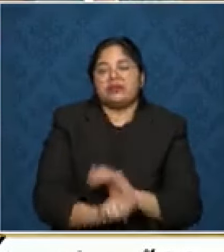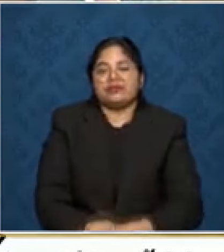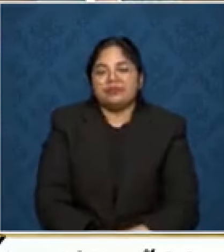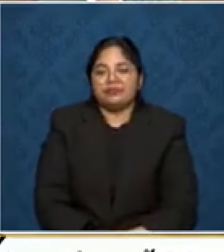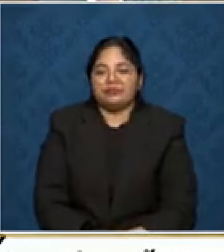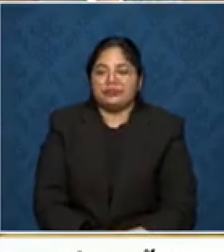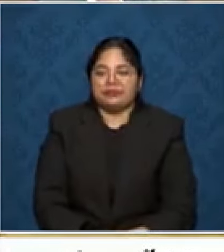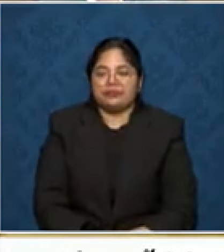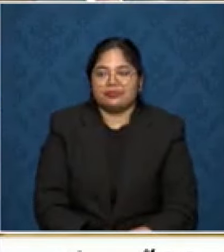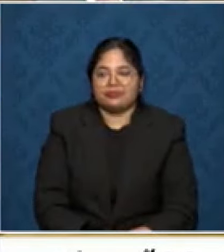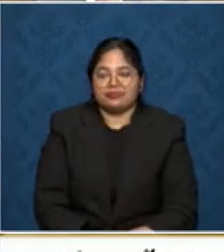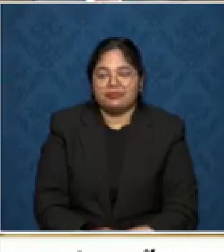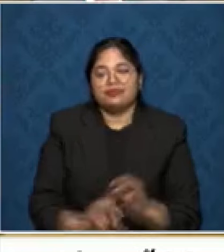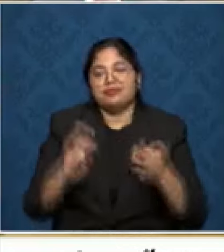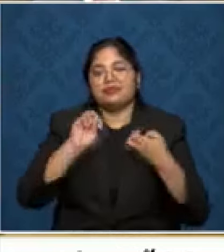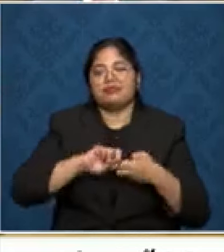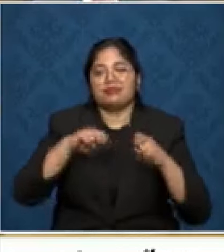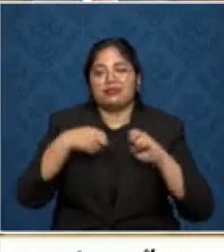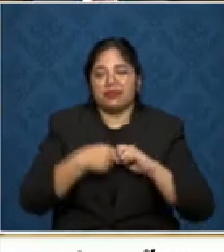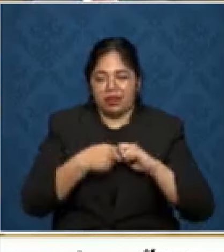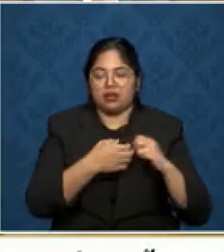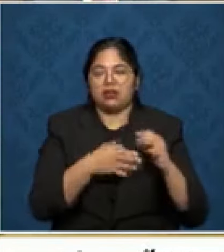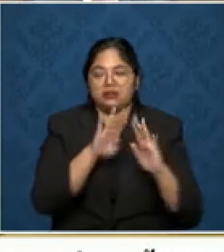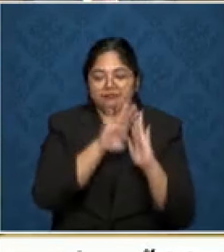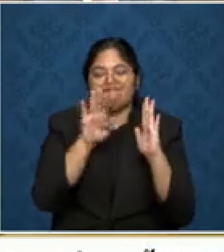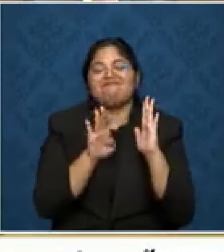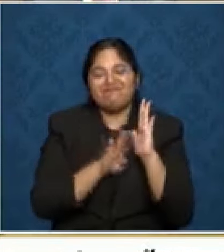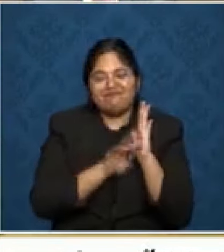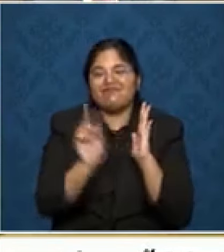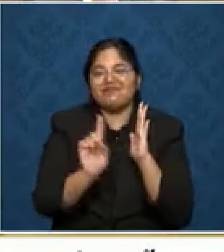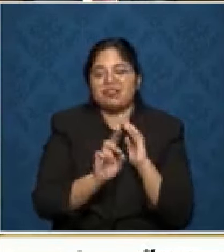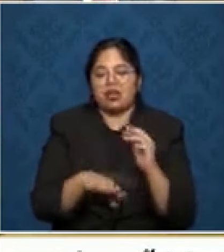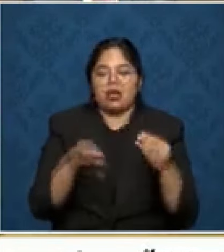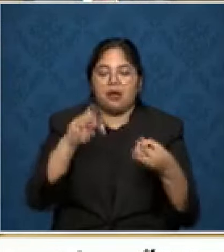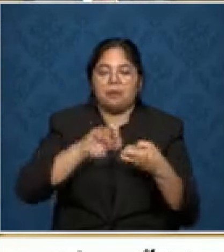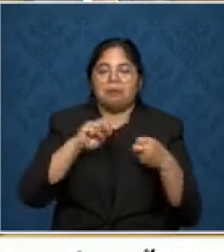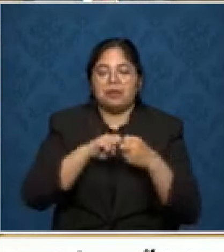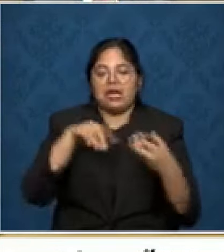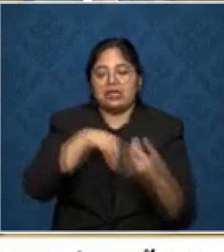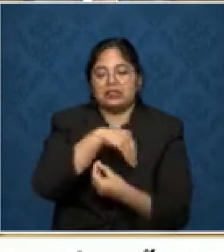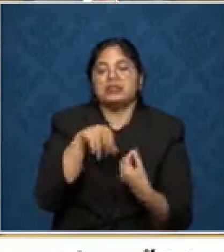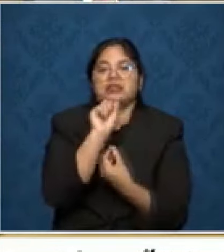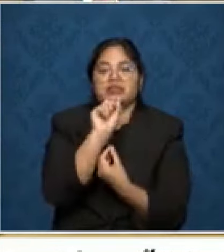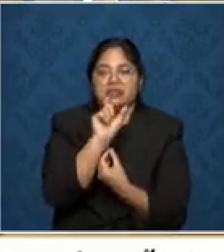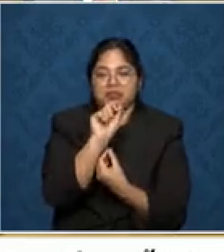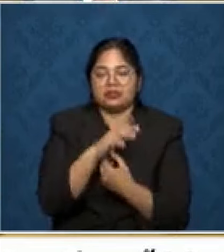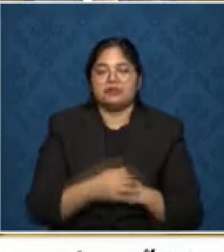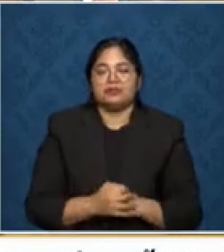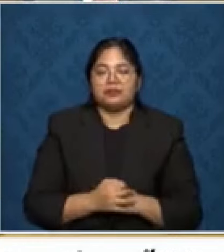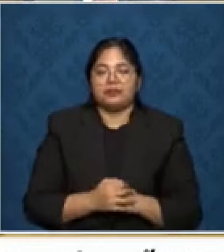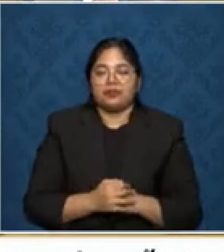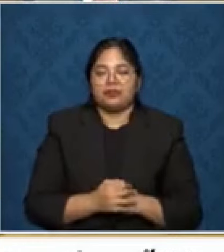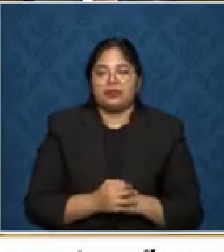ครับปัญหาถัดมาปัญหาเศรษฐกิจมหาภาคผมพูดสั้น